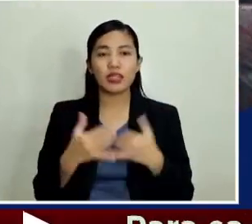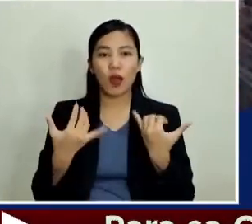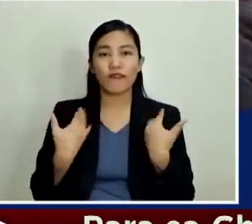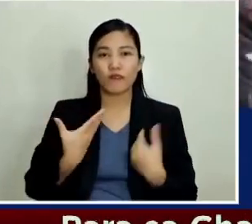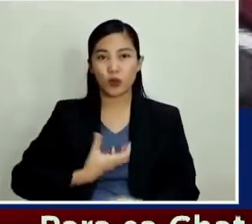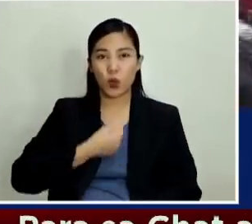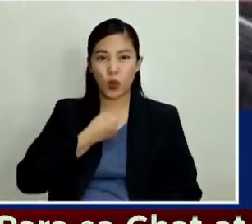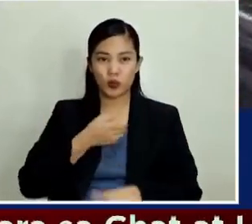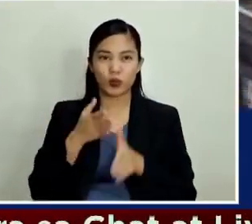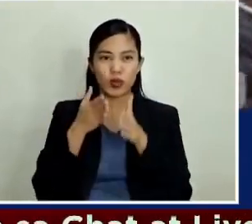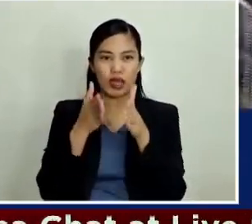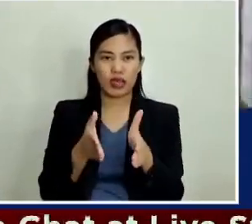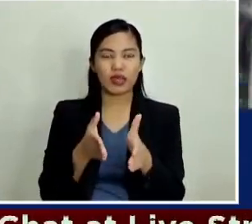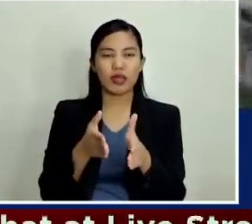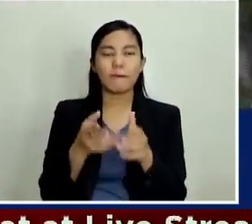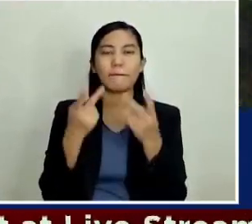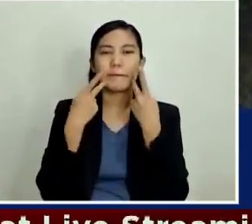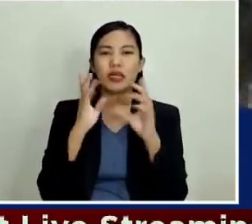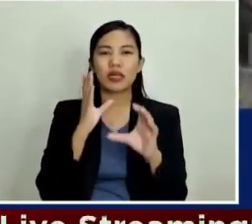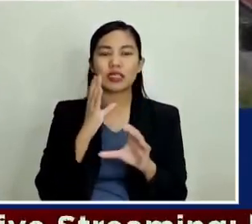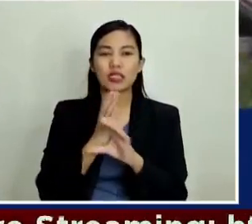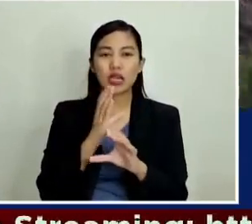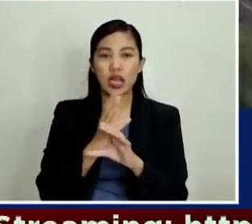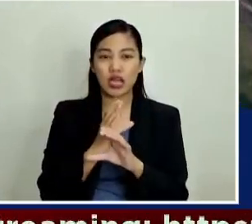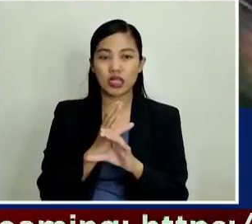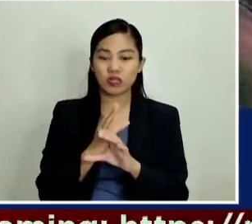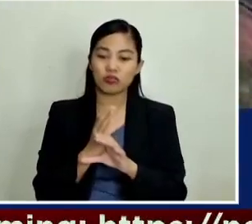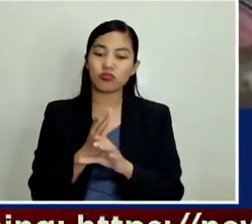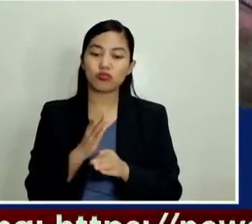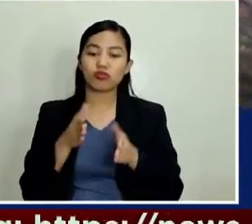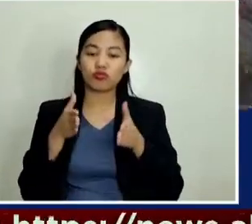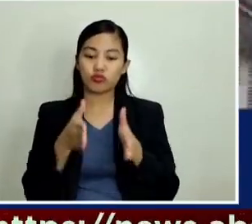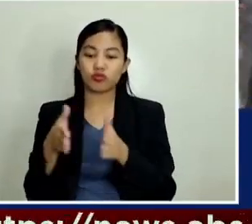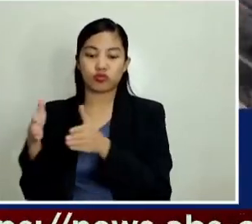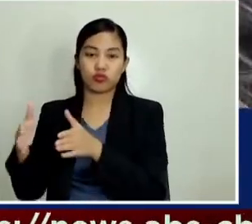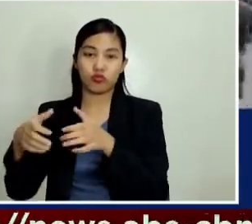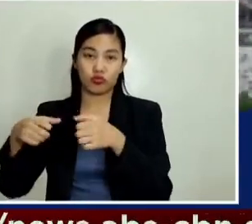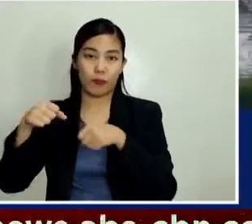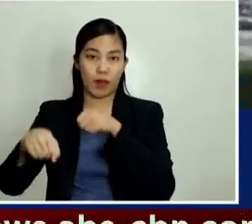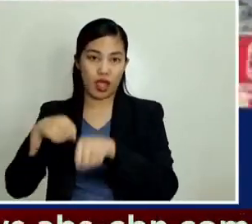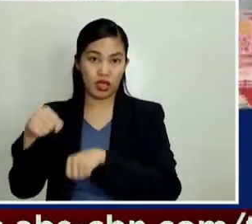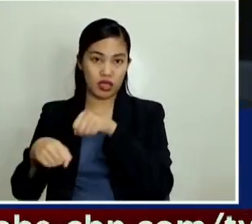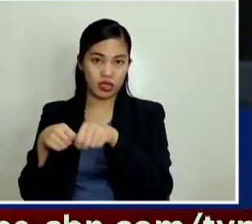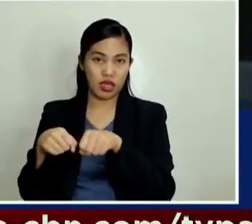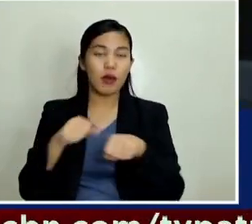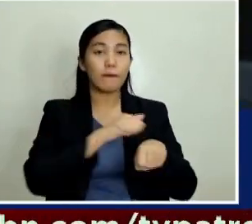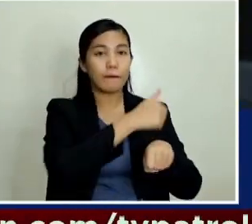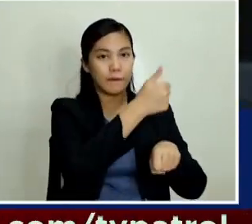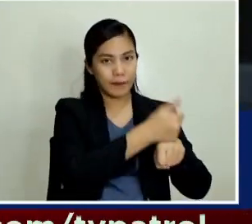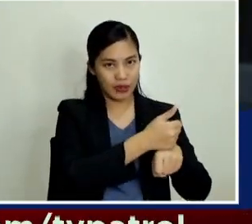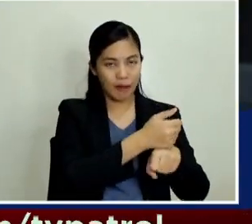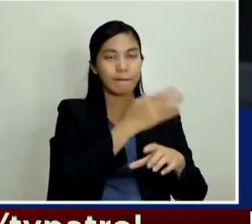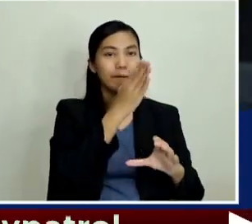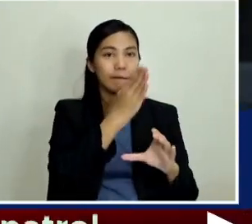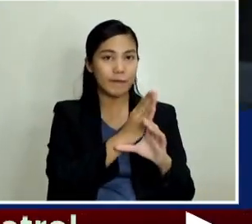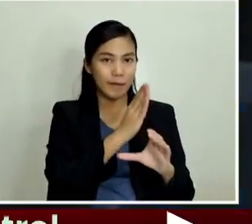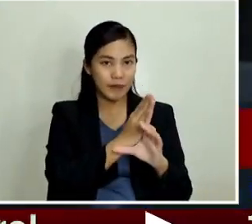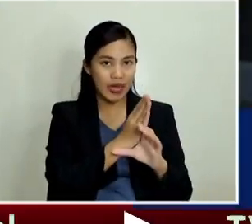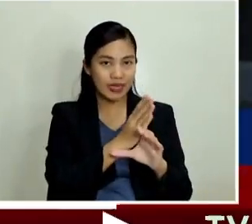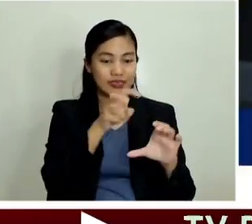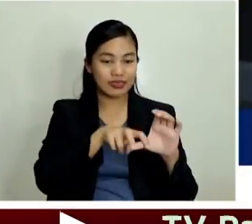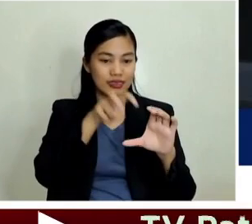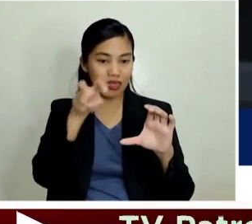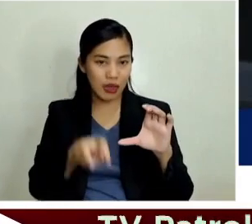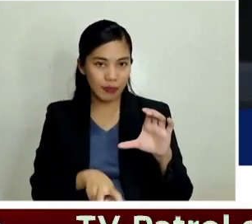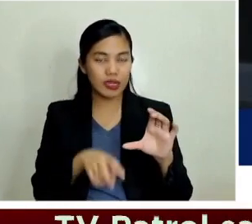bicycle lanes, magtatalaga na rin ang MMDA ng mga designated bus at jeepney stop. Sa sidewalk pa rin maghihintay ang pasahero,